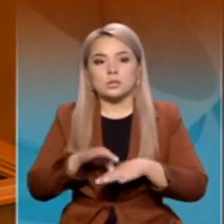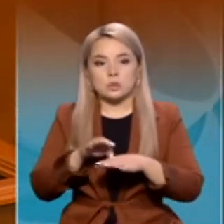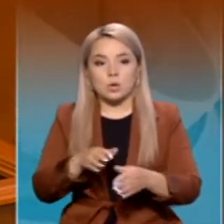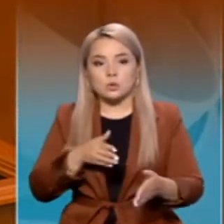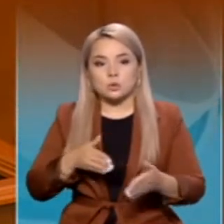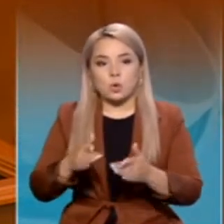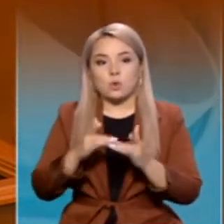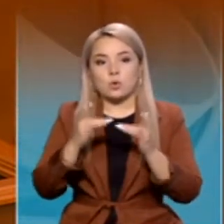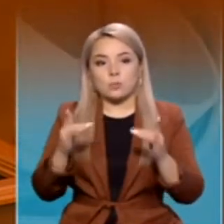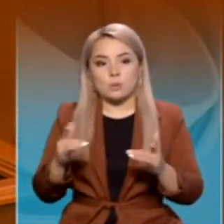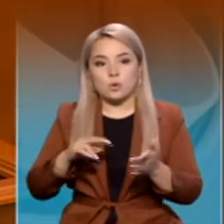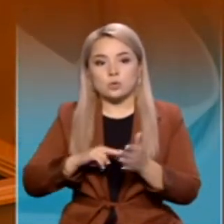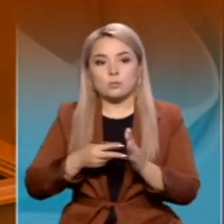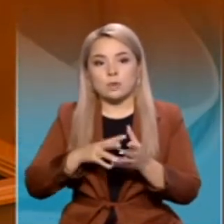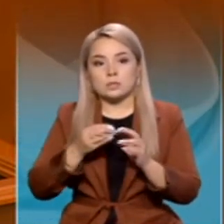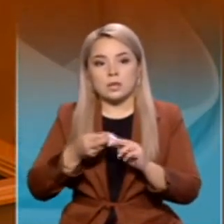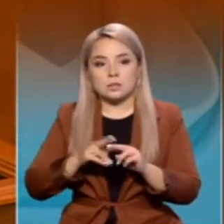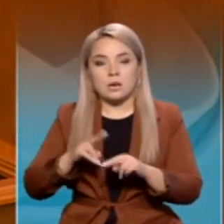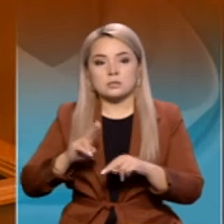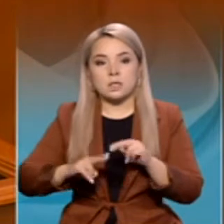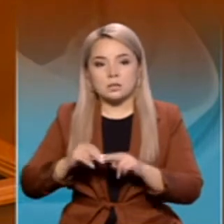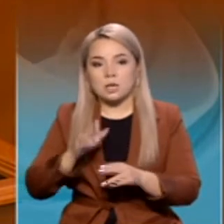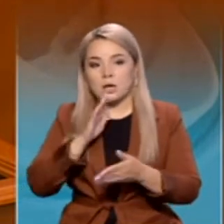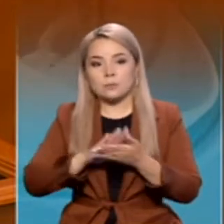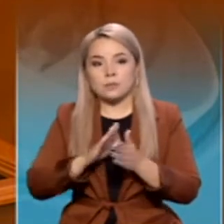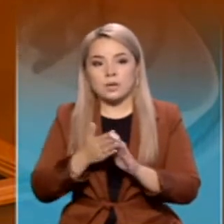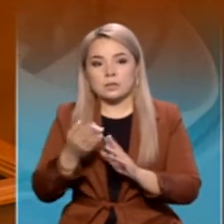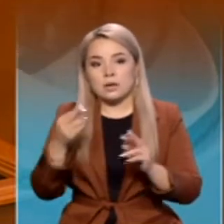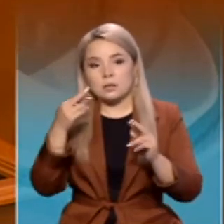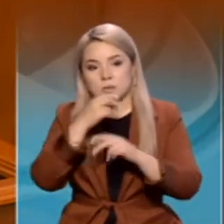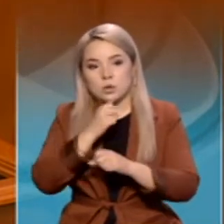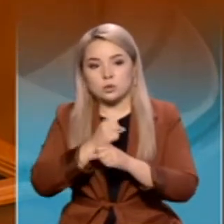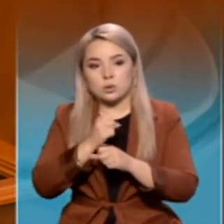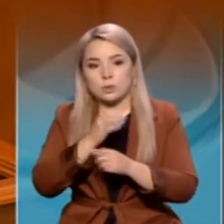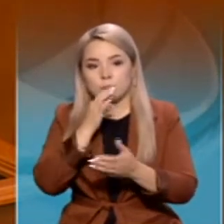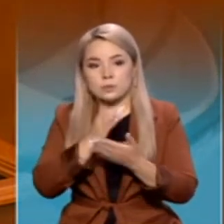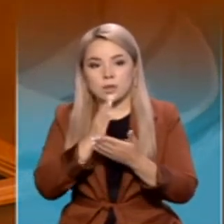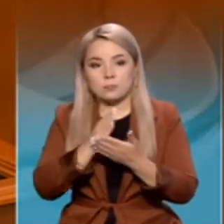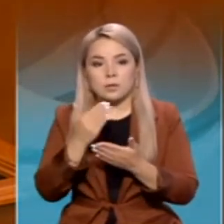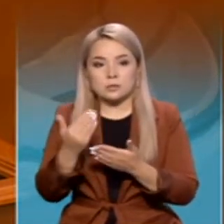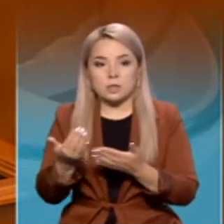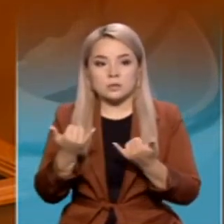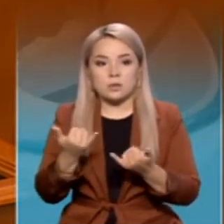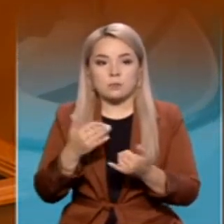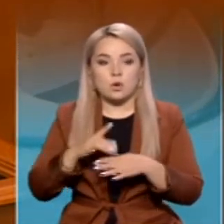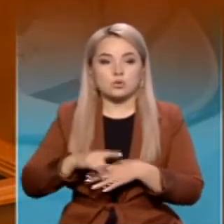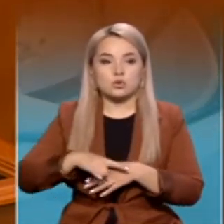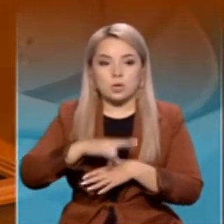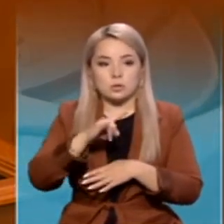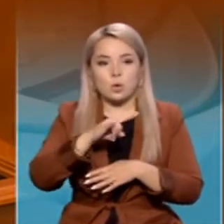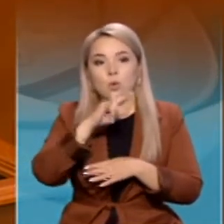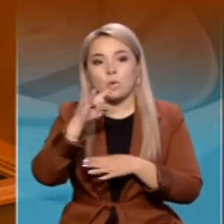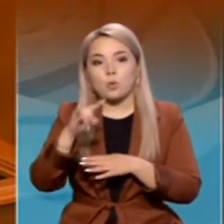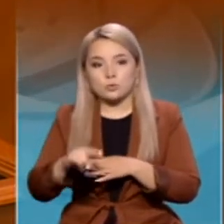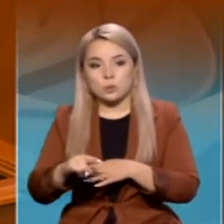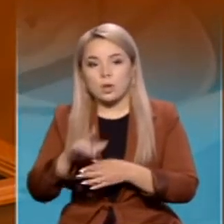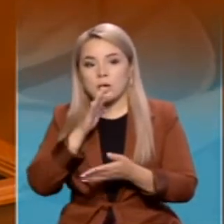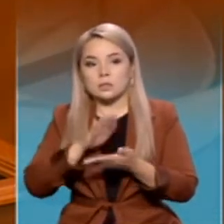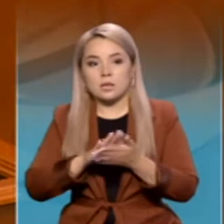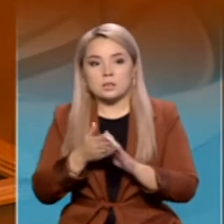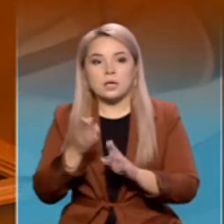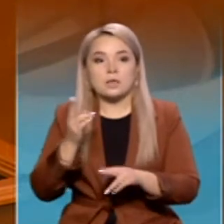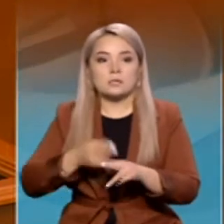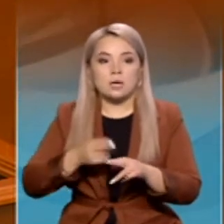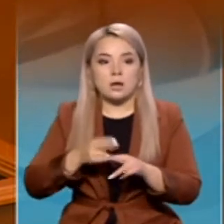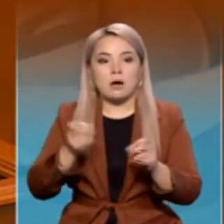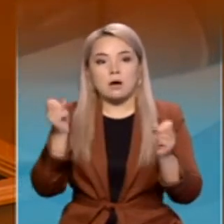мен көпірлердің жобалау және салу кезіндегі қателіктерді жою, сондай-ақ ұшақтардың ұшуы мен қону кезіндегі